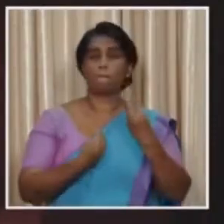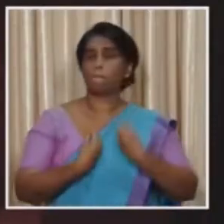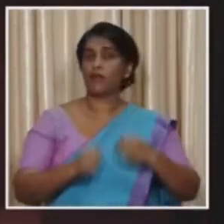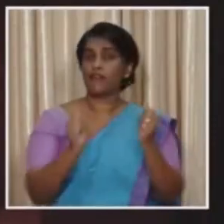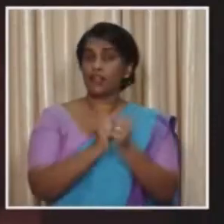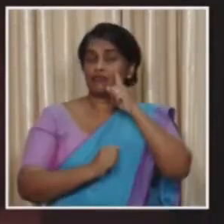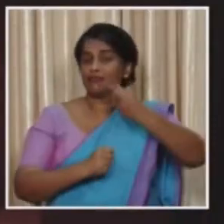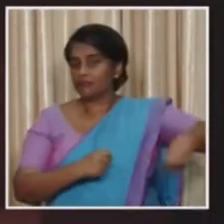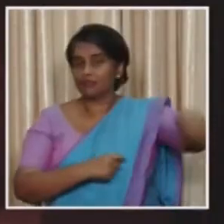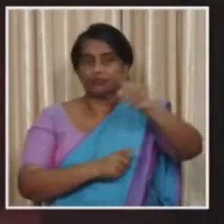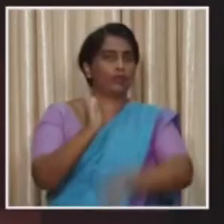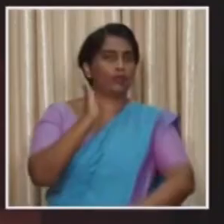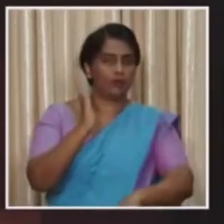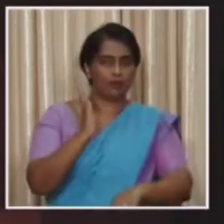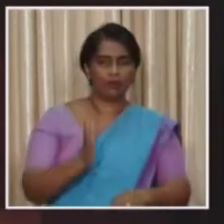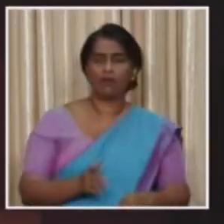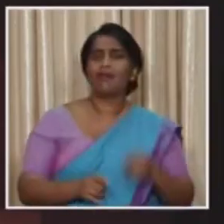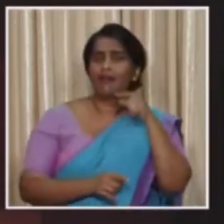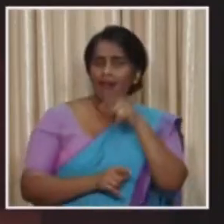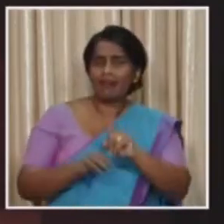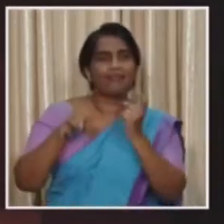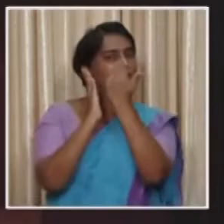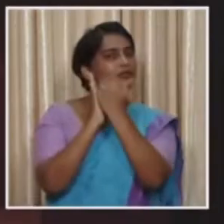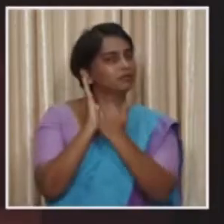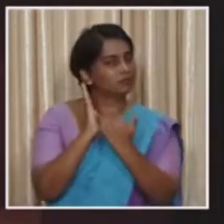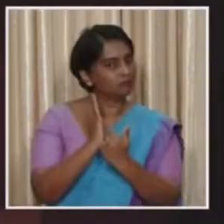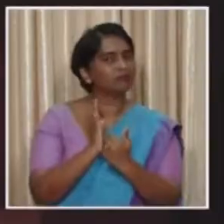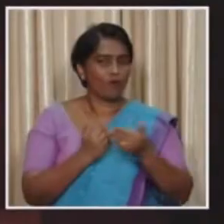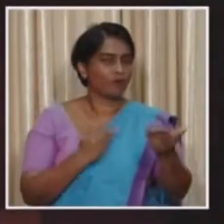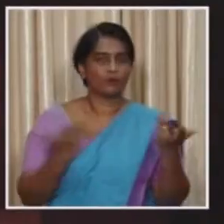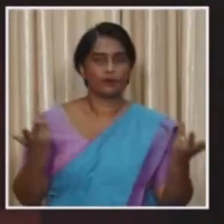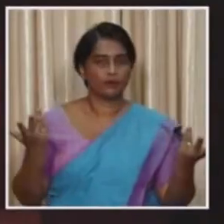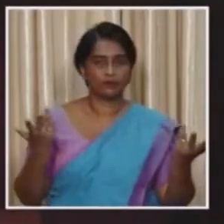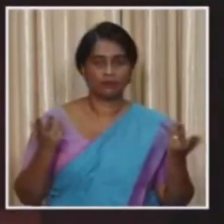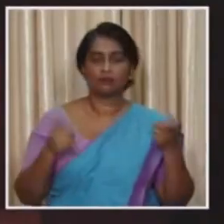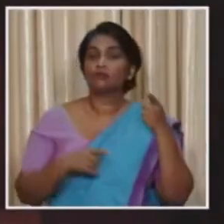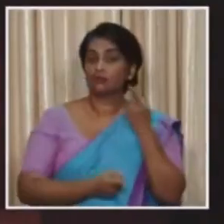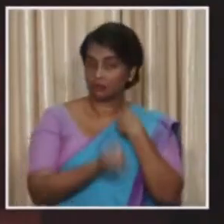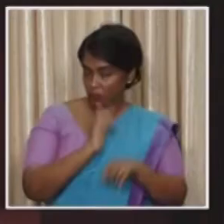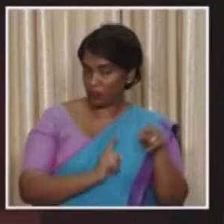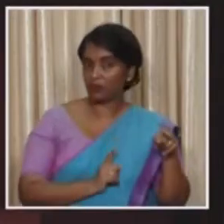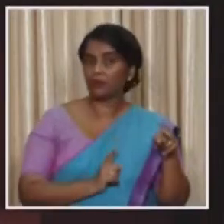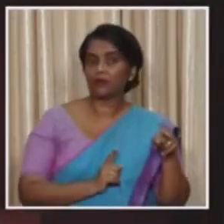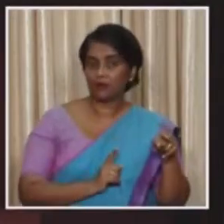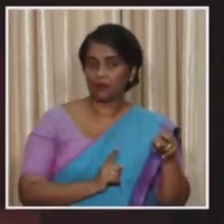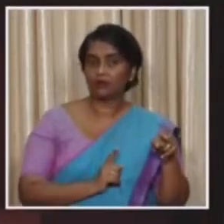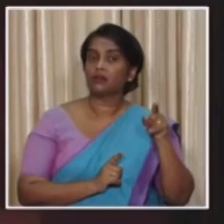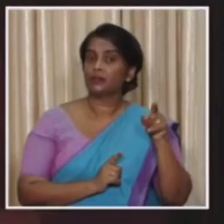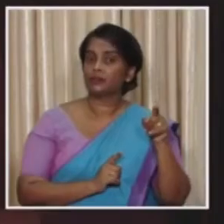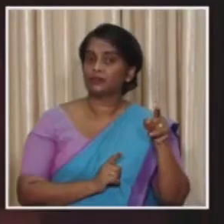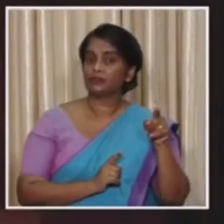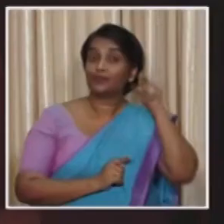කරන ජනතාවගේ මුදල් කප්පාදු වෙනවා. ඉතින් ඒ කරුණු කාරණා පිළිබඳව මොකක්ද වෙන්නේ? මොරටෝරියම් එක්ස්ටෙන්ෂන් එක, කූපන් ක්ලිපින්